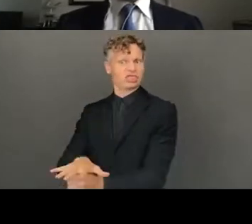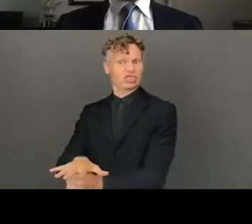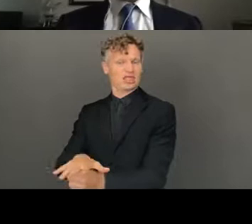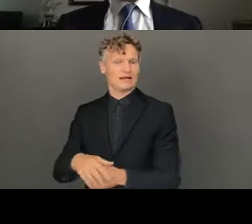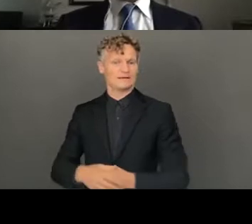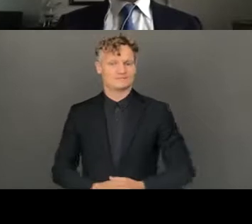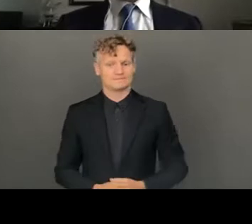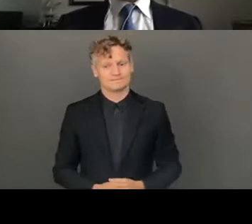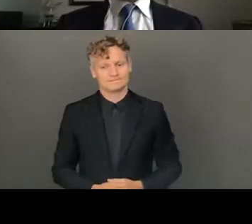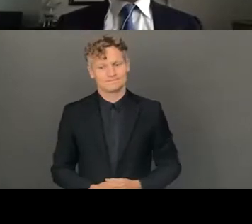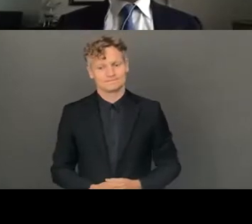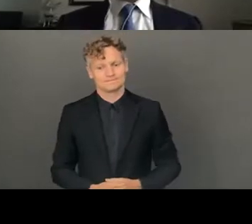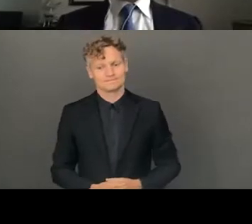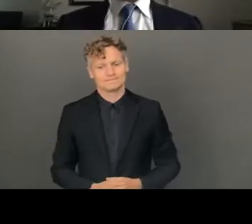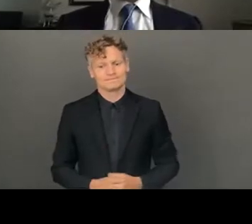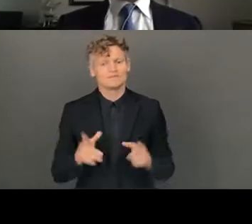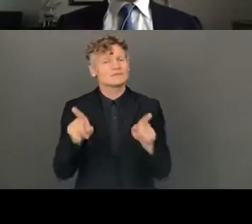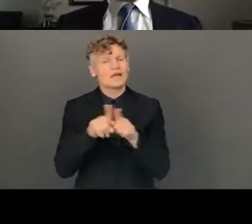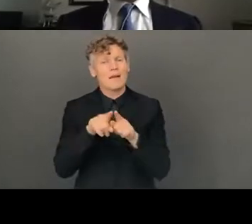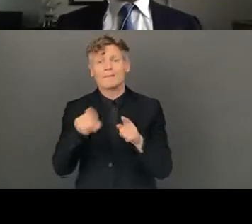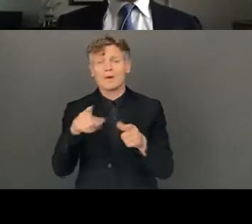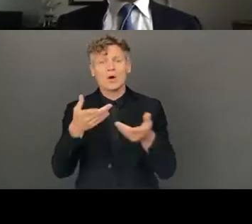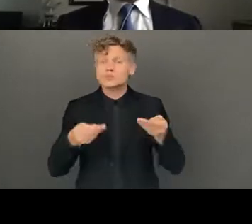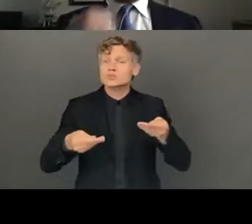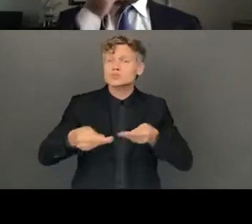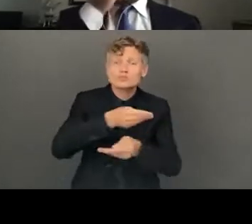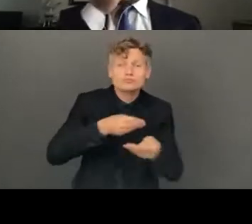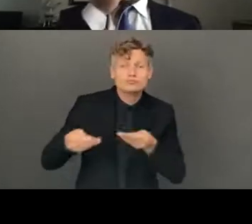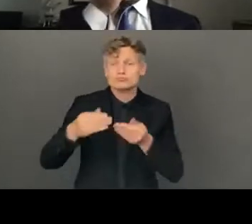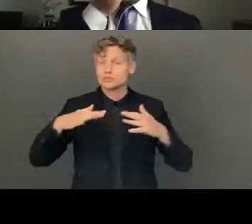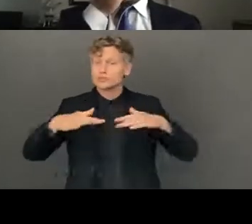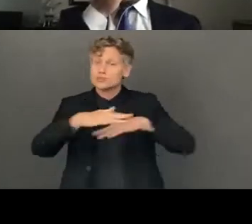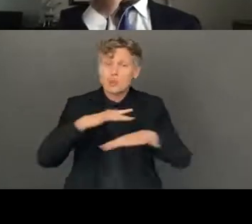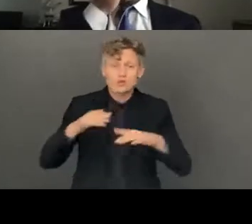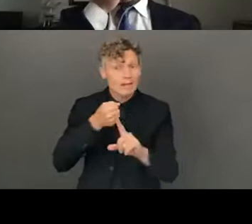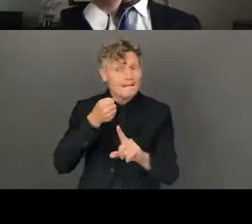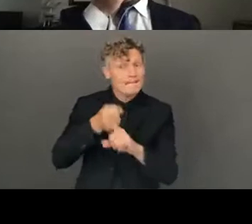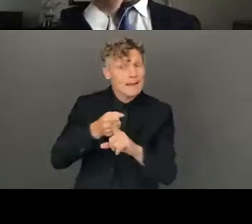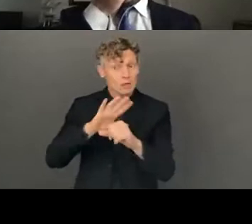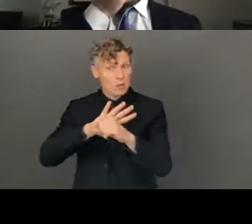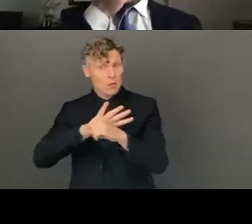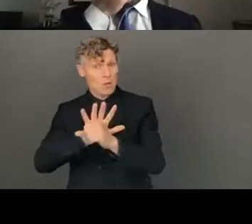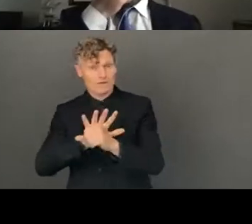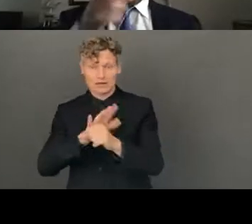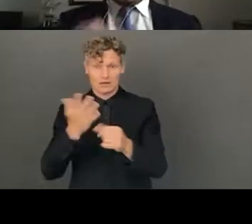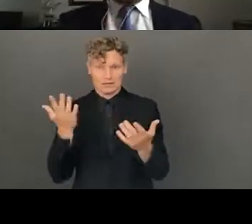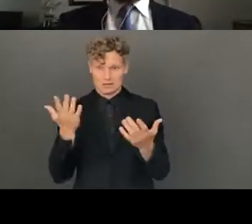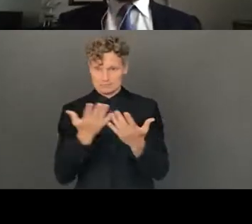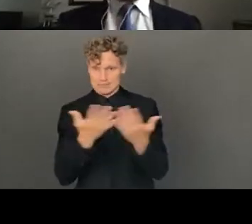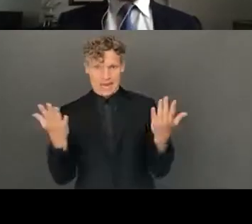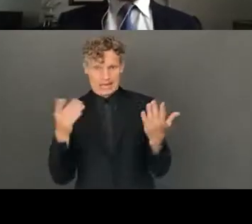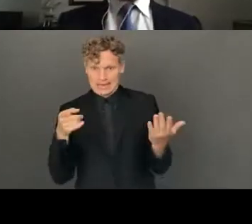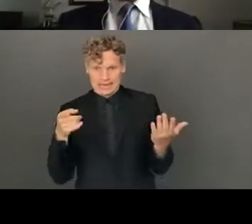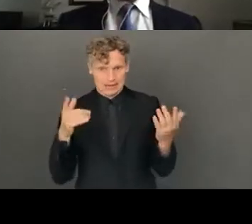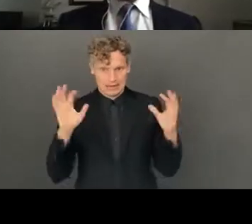de COVID-19 ne considèrent pas les droits et les besoins des personnes handicapées, surtout les